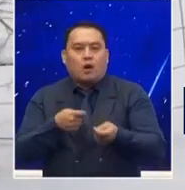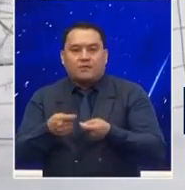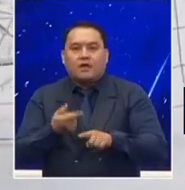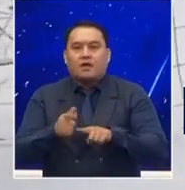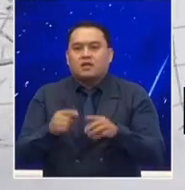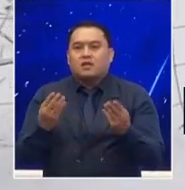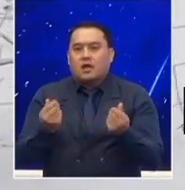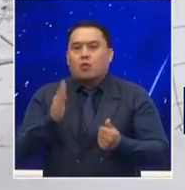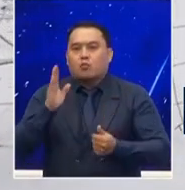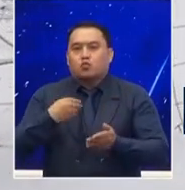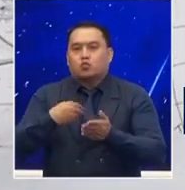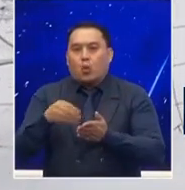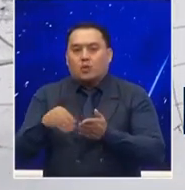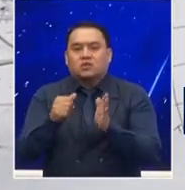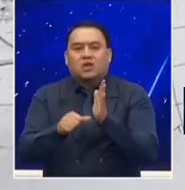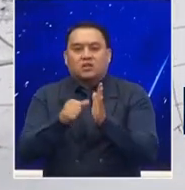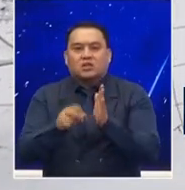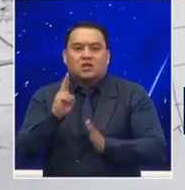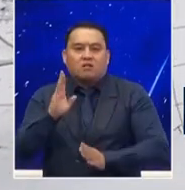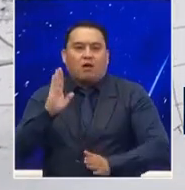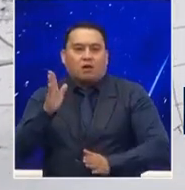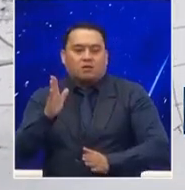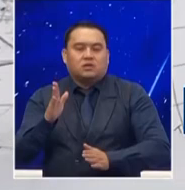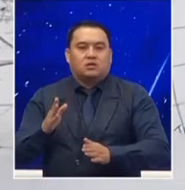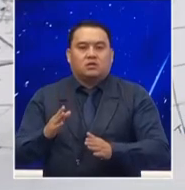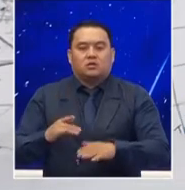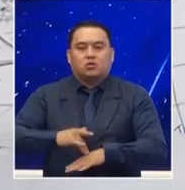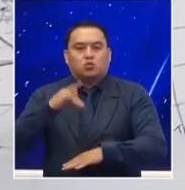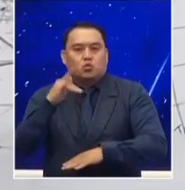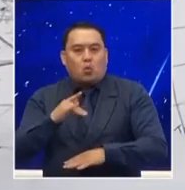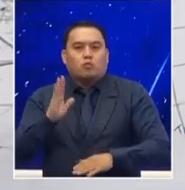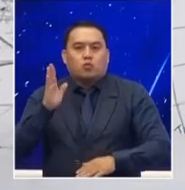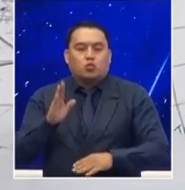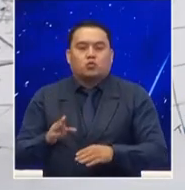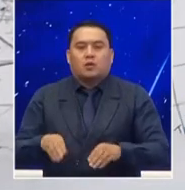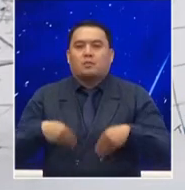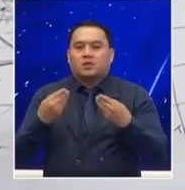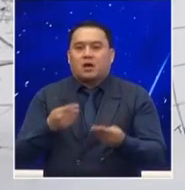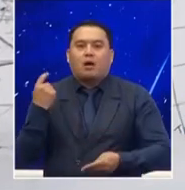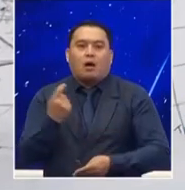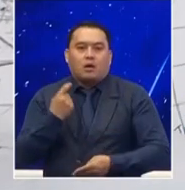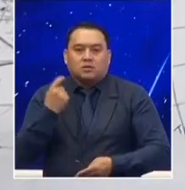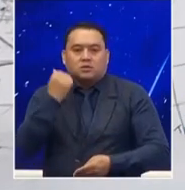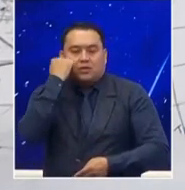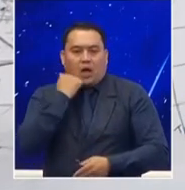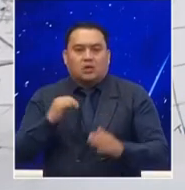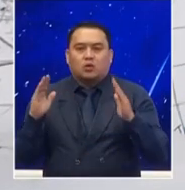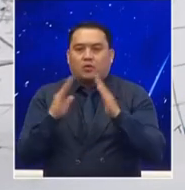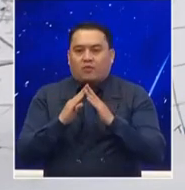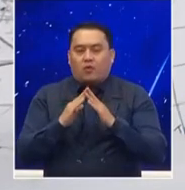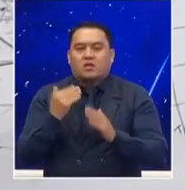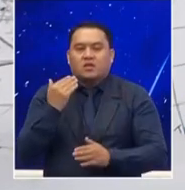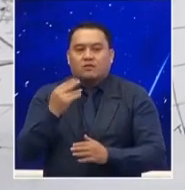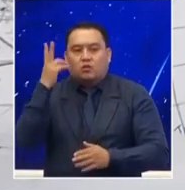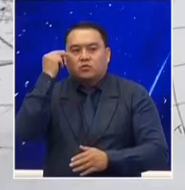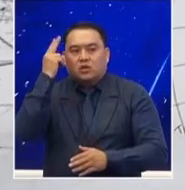эти средства будут закуплены 60 квартир на вторичном рынке, куда будут расселены владельцы аварийного жилья. В их